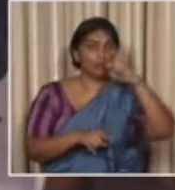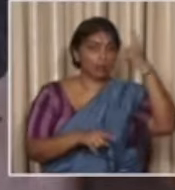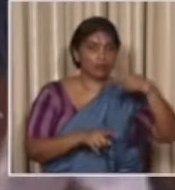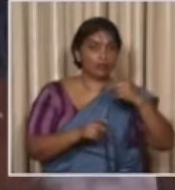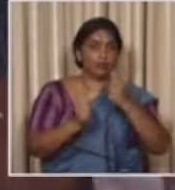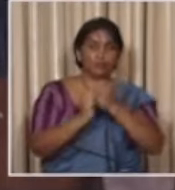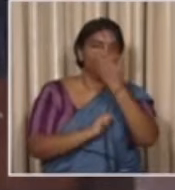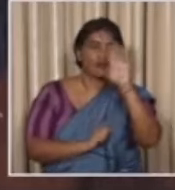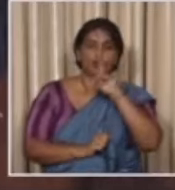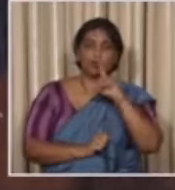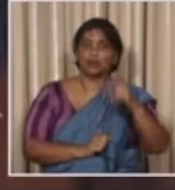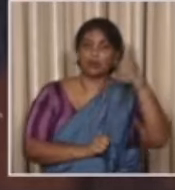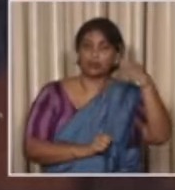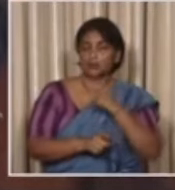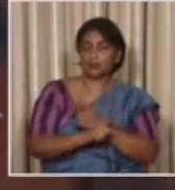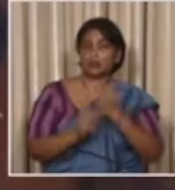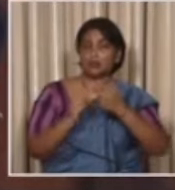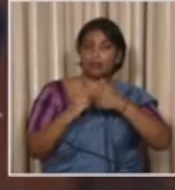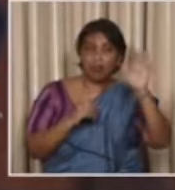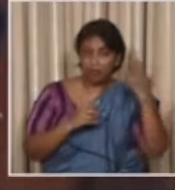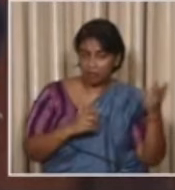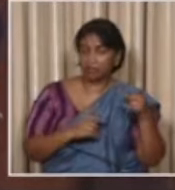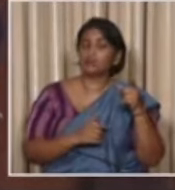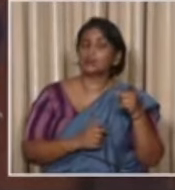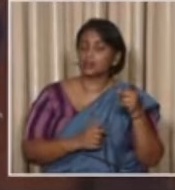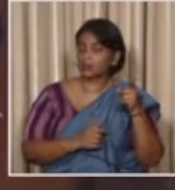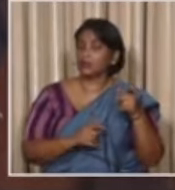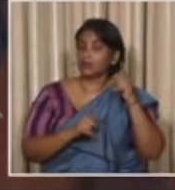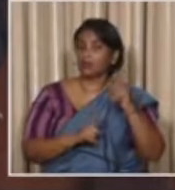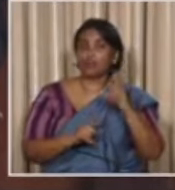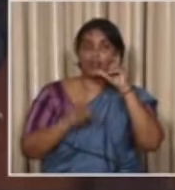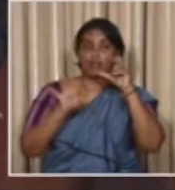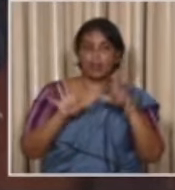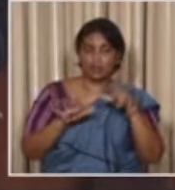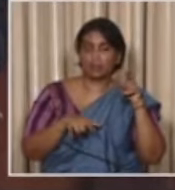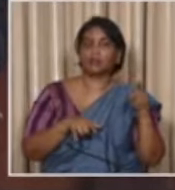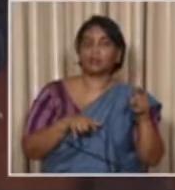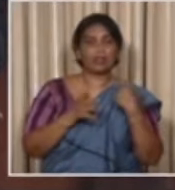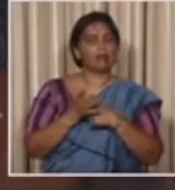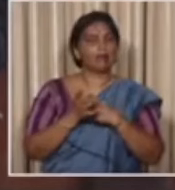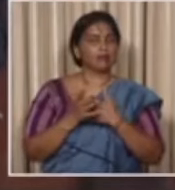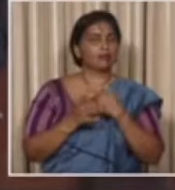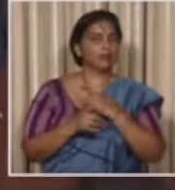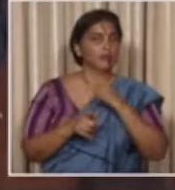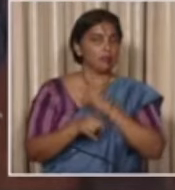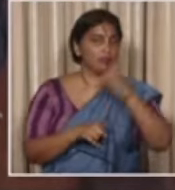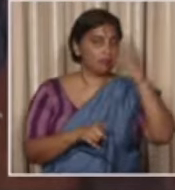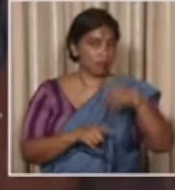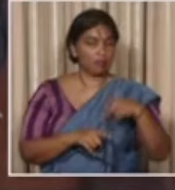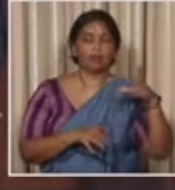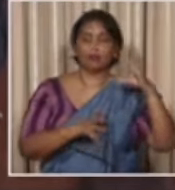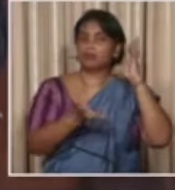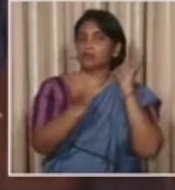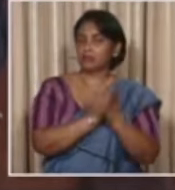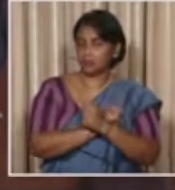ඉල්ලීමක් කරනවා. මේ වයිස් චාන්සලර් තනතුරෙන් ඉවත් නොවන නිසා තමයි මෙන්න මේ කොළඹ බෞද්ධ ලෝක මාවතේ ශ්‍රවීන්ද්‍රන් කියන හිටපු උපකුලපතිව